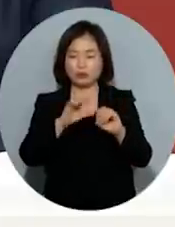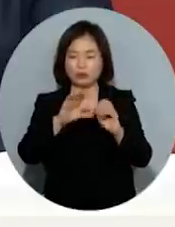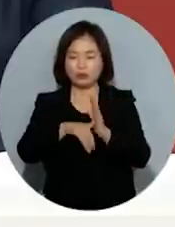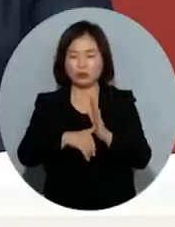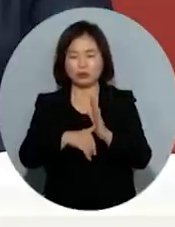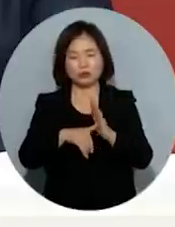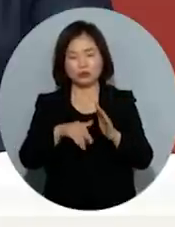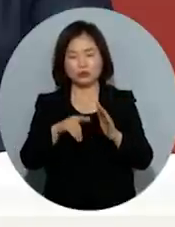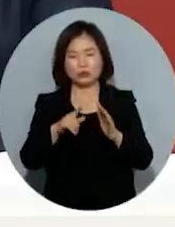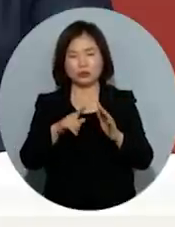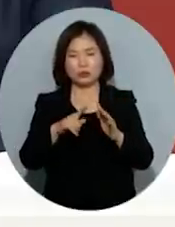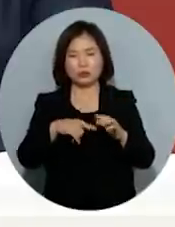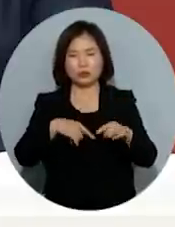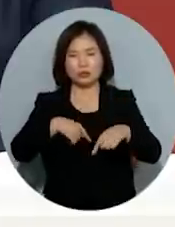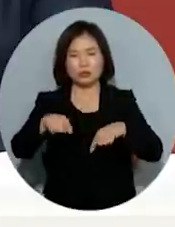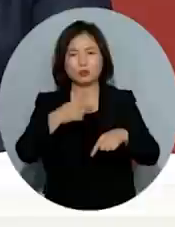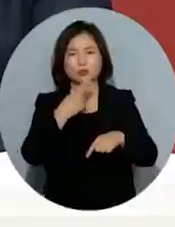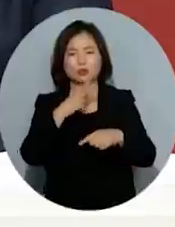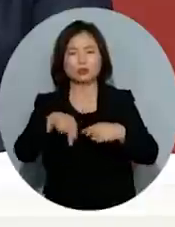독재만 있었죠.